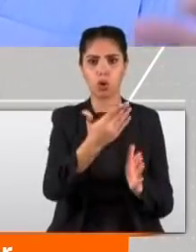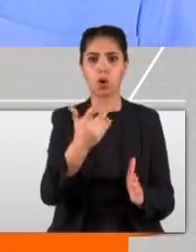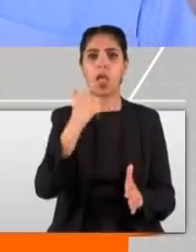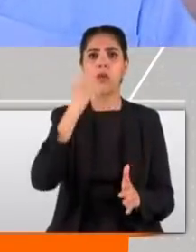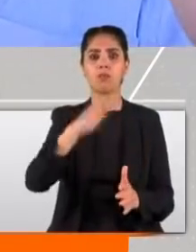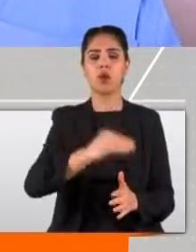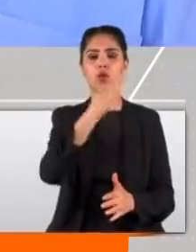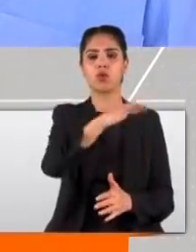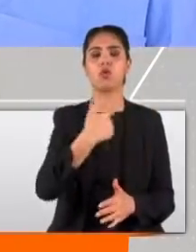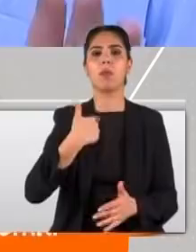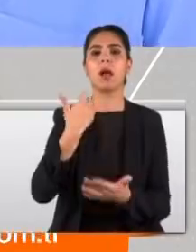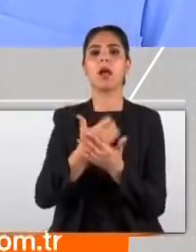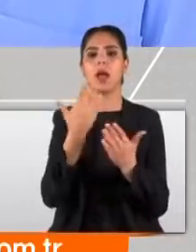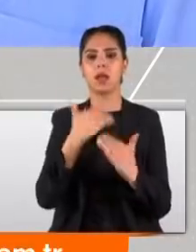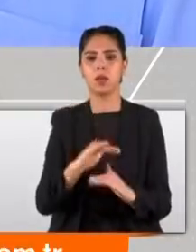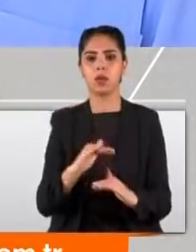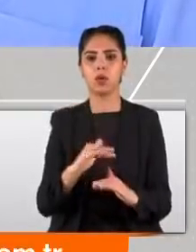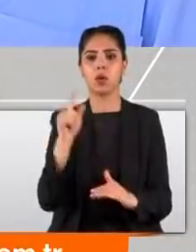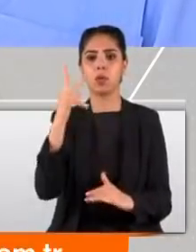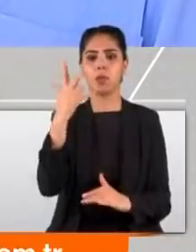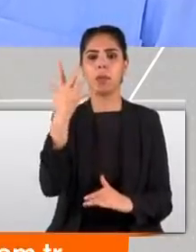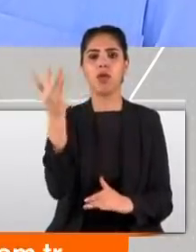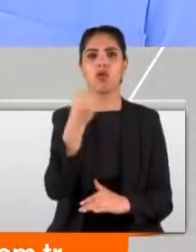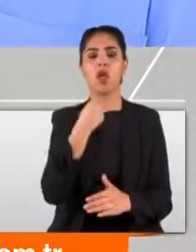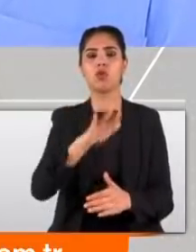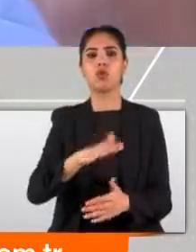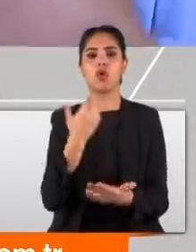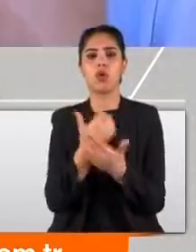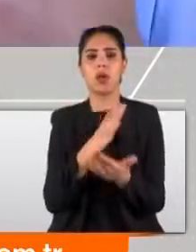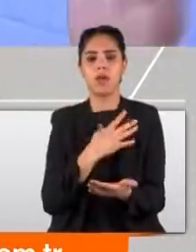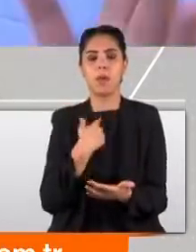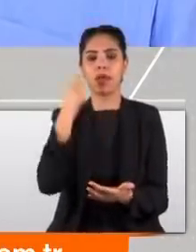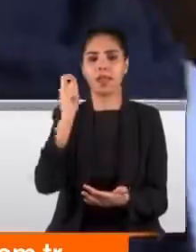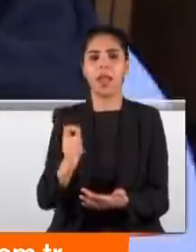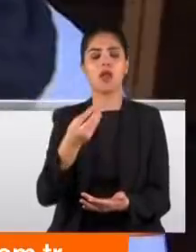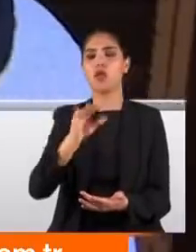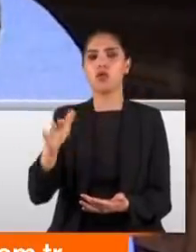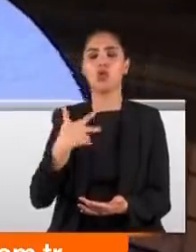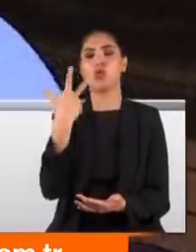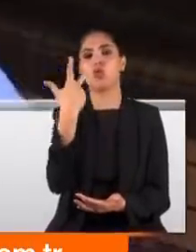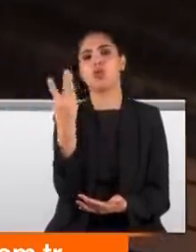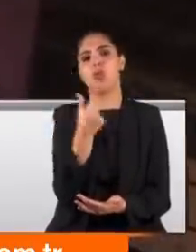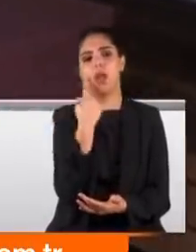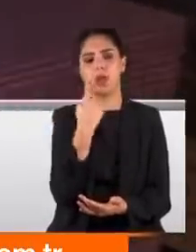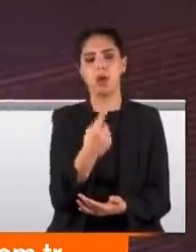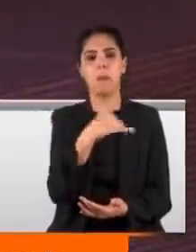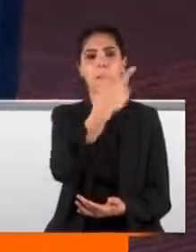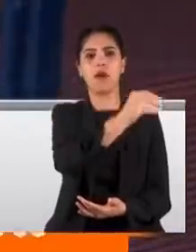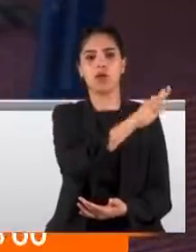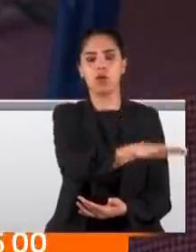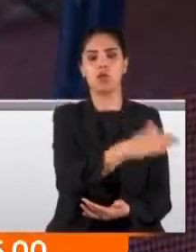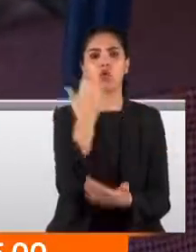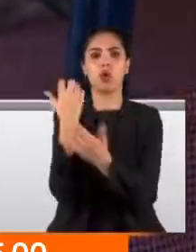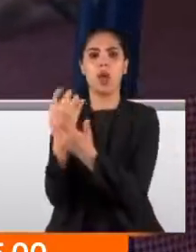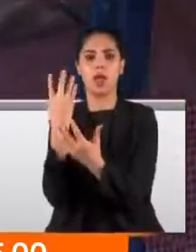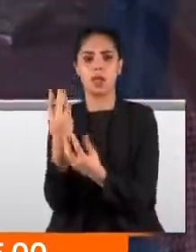üzerime kaydolmuyor. Benim üzerime resmi kayıtlı şu anda 5 tane çocuk var. Ama benim kendi öz çocuklarım 3 tane. Bir yandan başka çocukları kendi üstünde kayıtlı